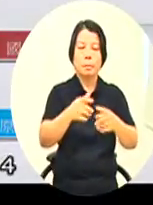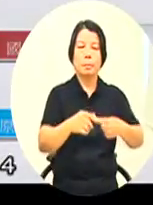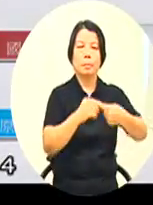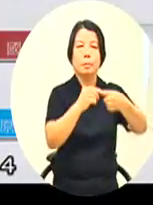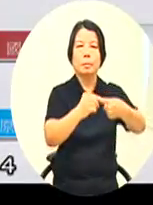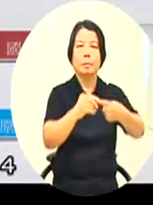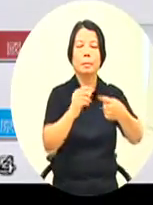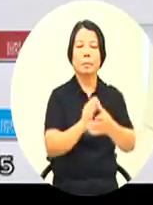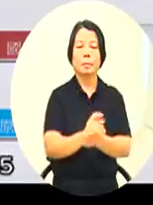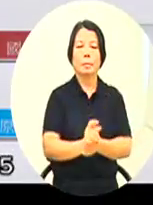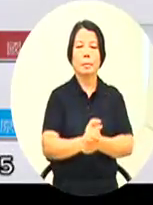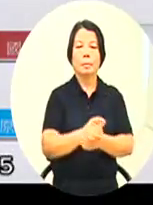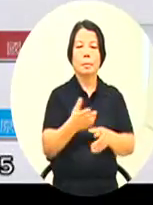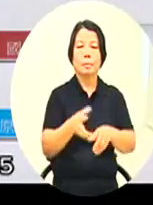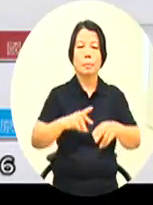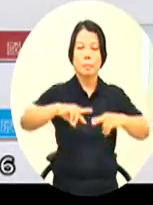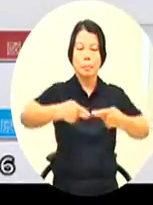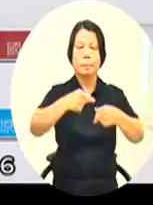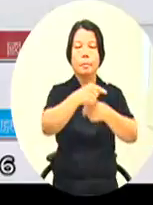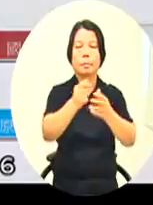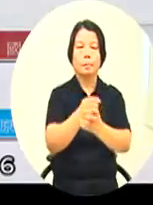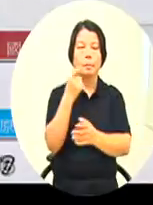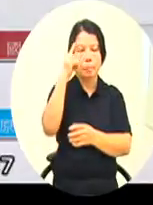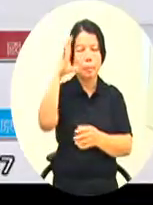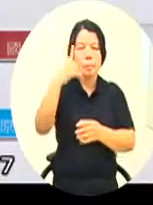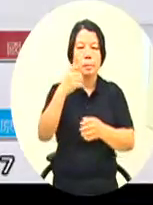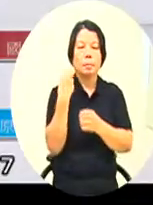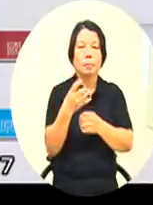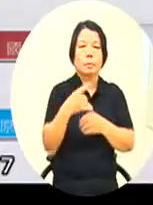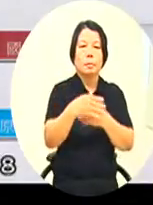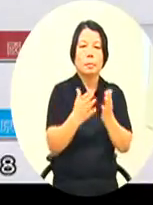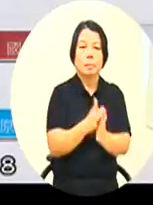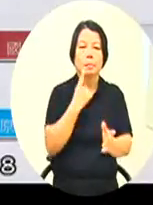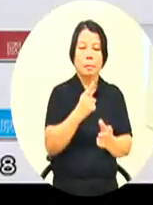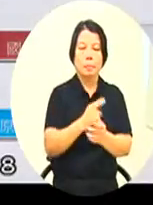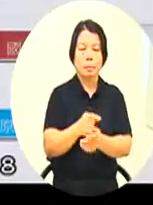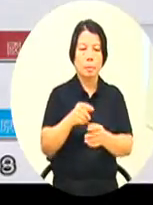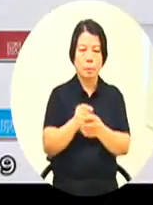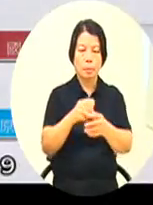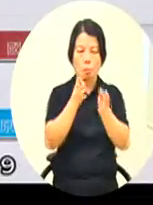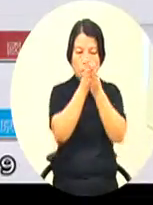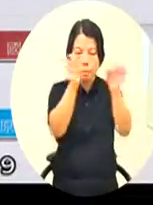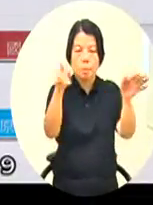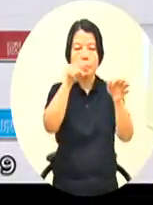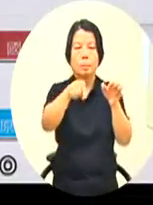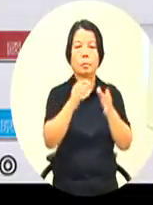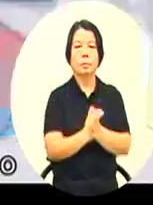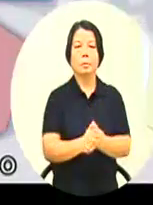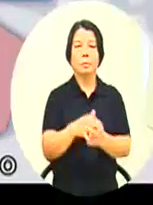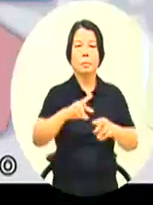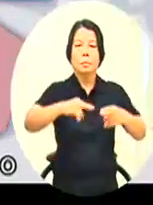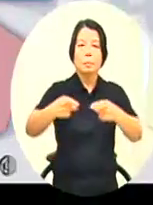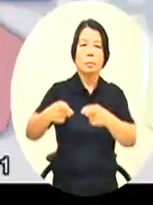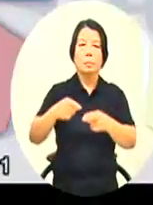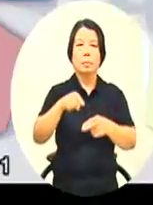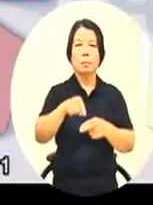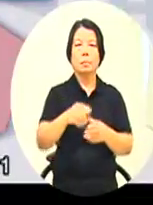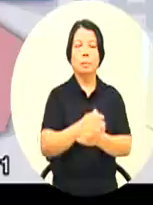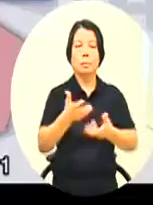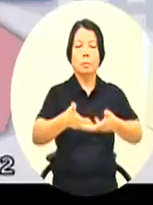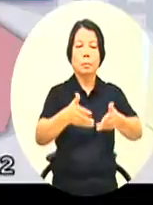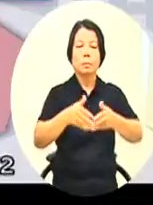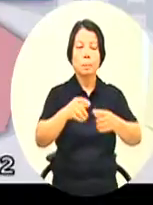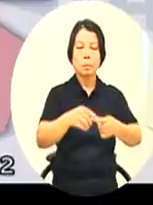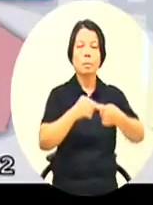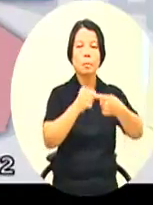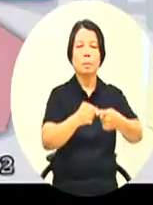就是我们的翻转创新，然后是深耕本土跟放眼国际。在翻转创新这一块呢，我们有几个重点。第